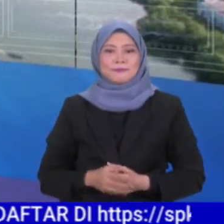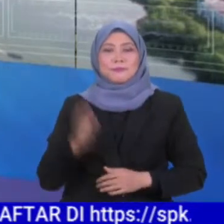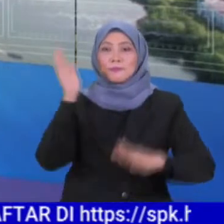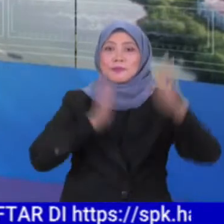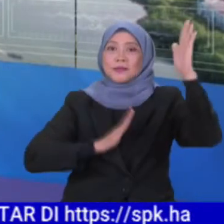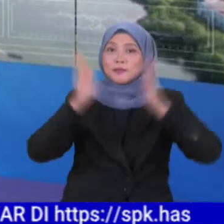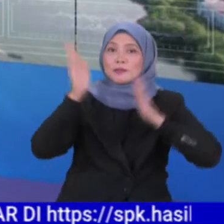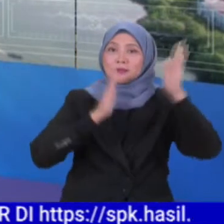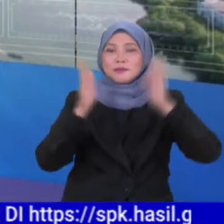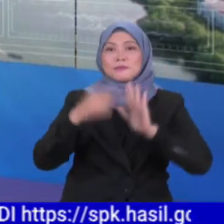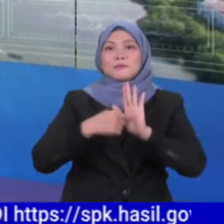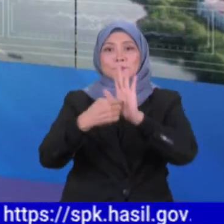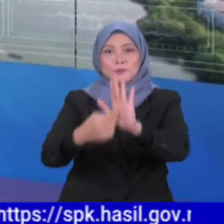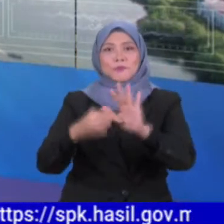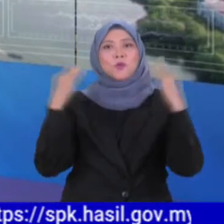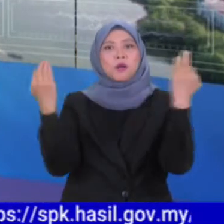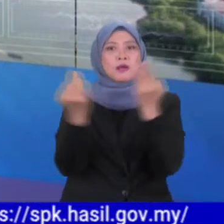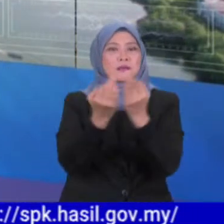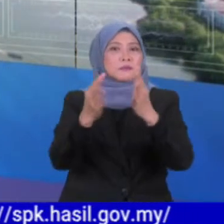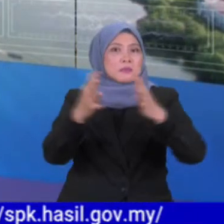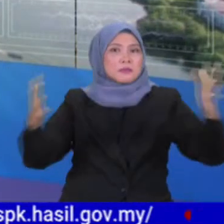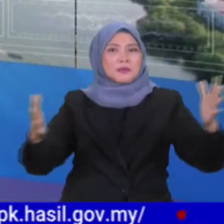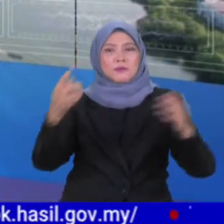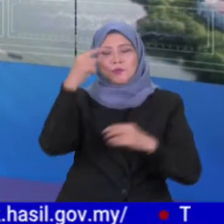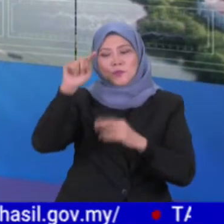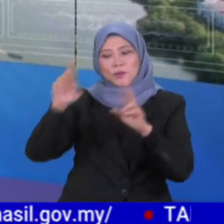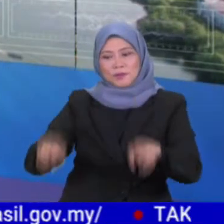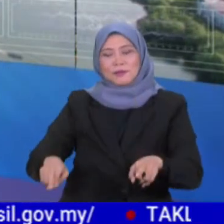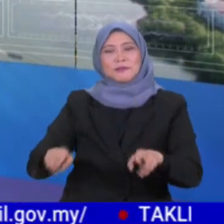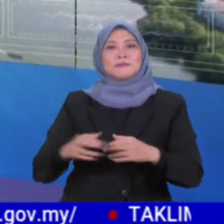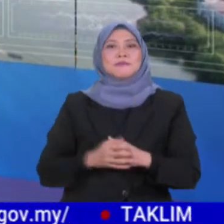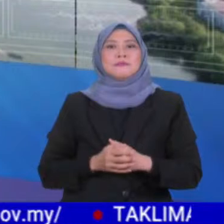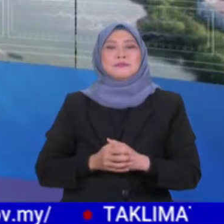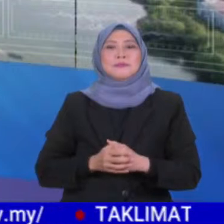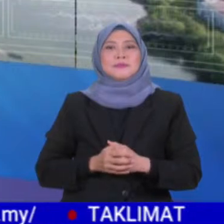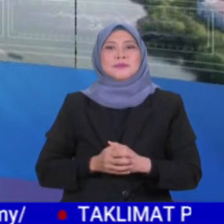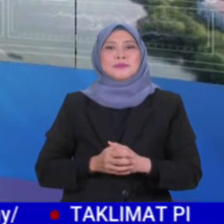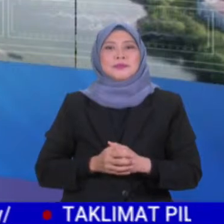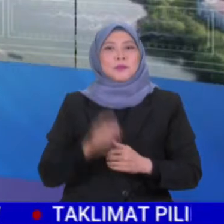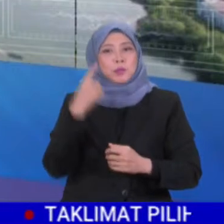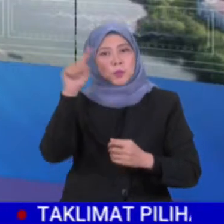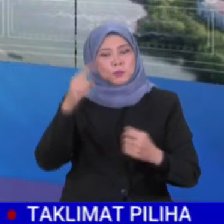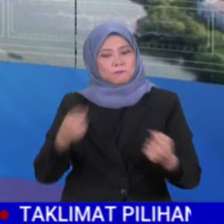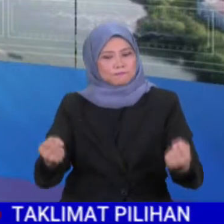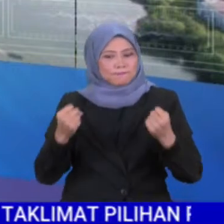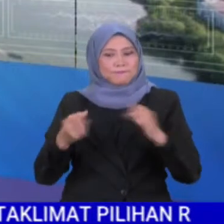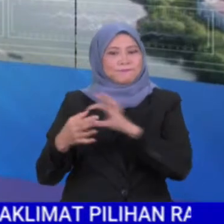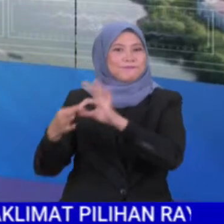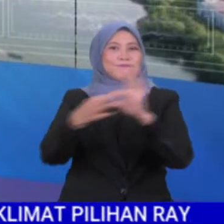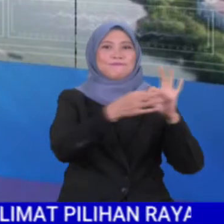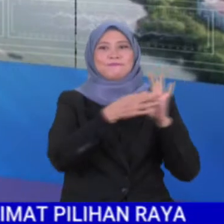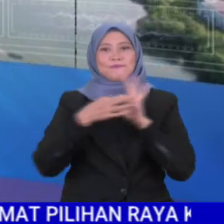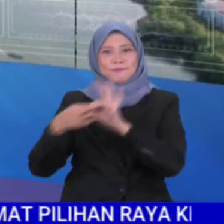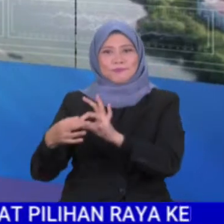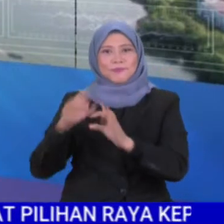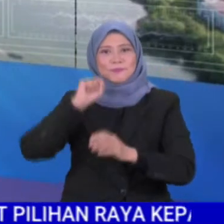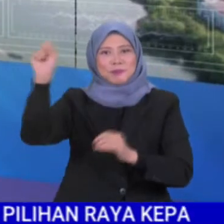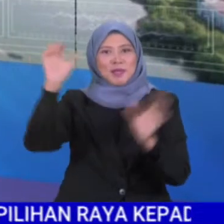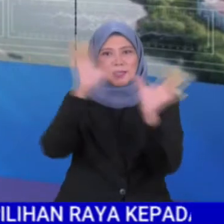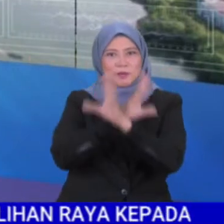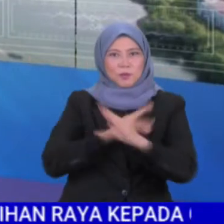Malaysia, lambang sebuah keluarga besar buat rakyatnya, merentasi Laut China Selatan, mengukuh ukuah bersama Sabah dan